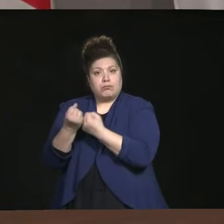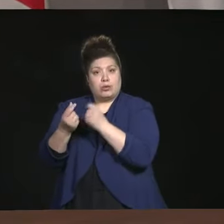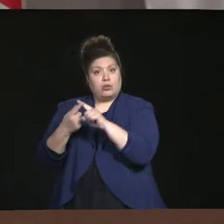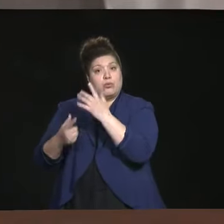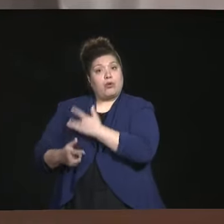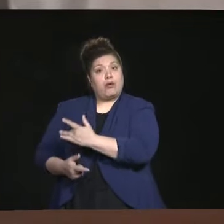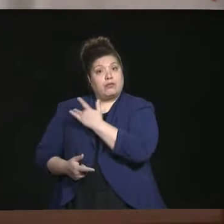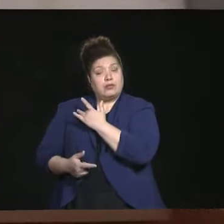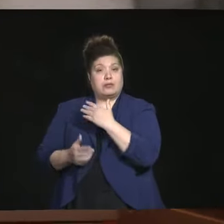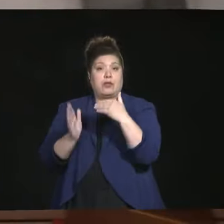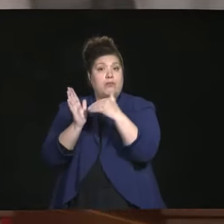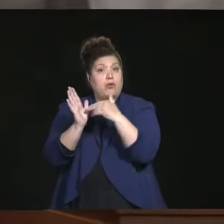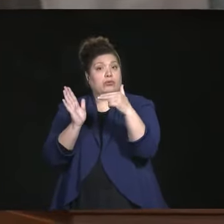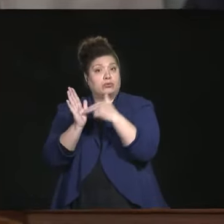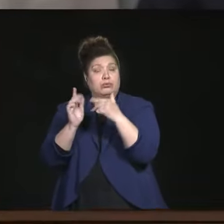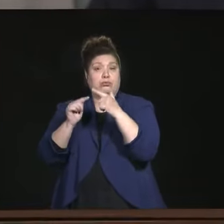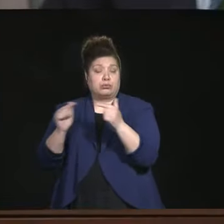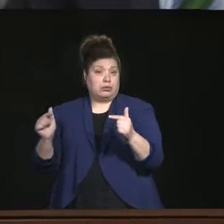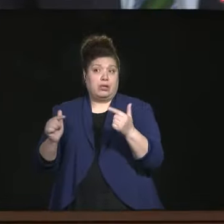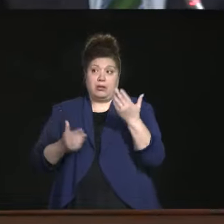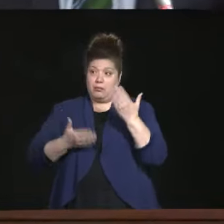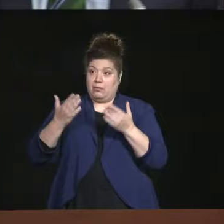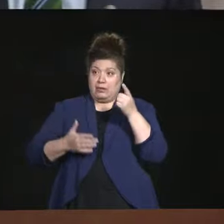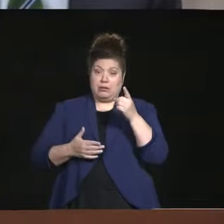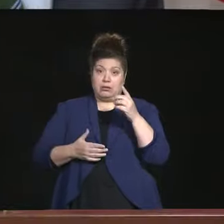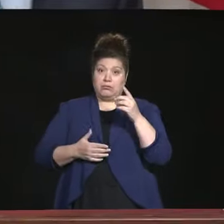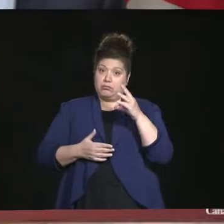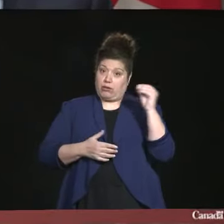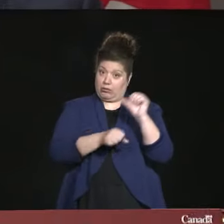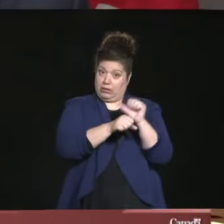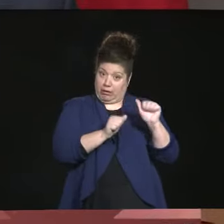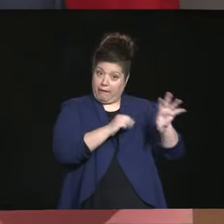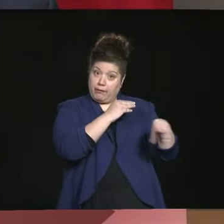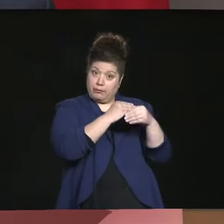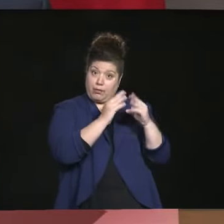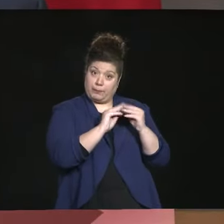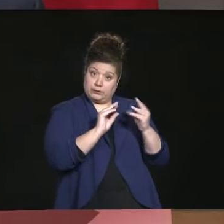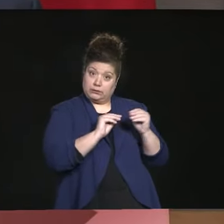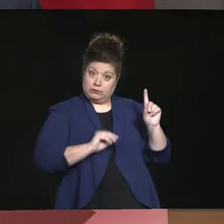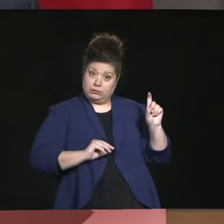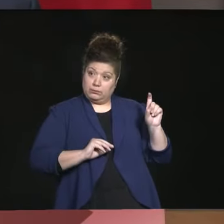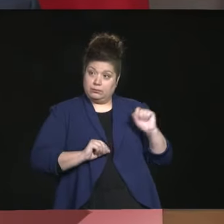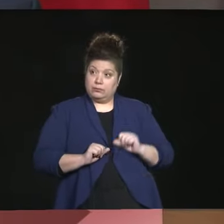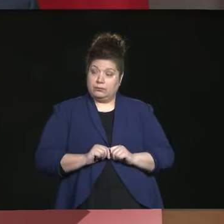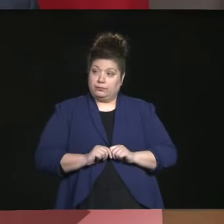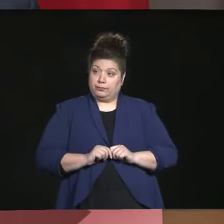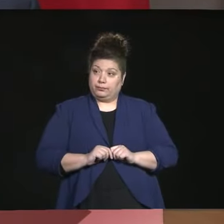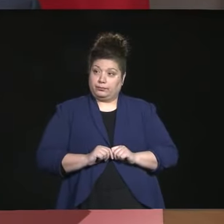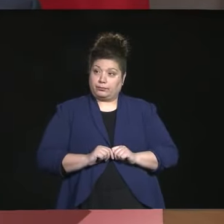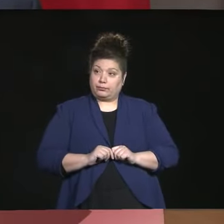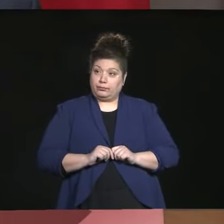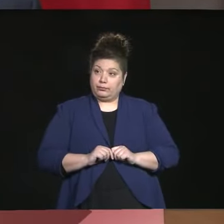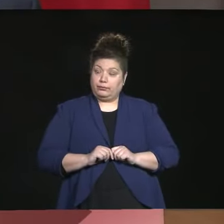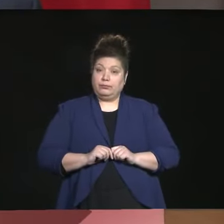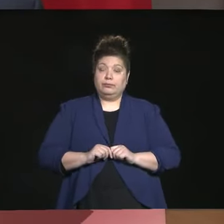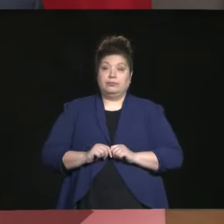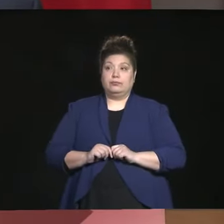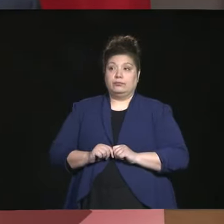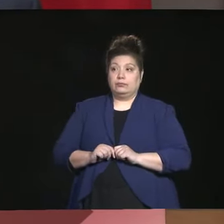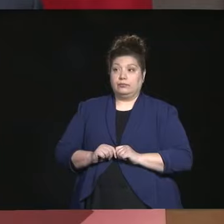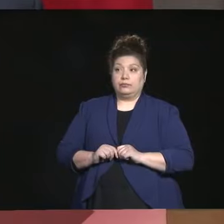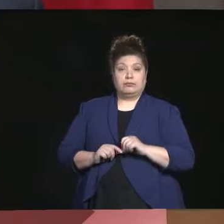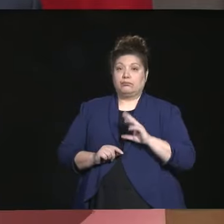my ajouter quelque colleague chose. would Non, like to add merci beaucoup, Anita. Notre stratégie est claire, elle a raison. Nous allons continuer à travailler